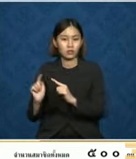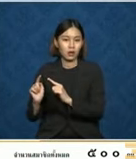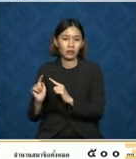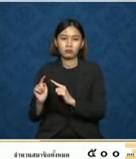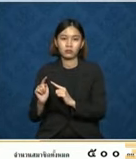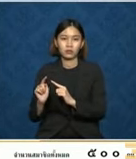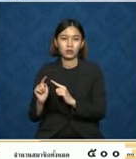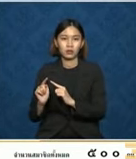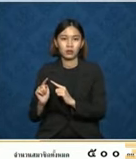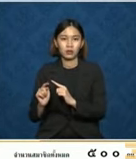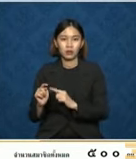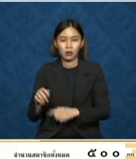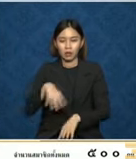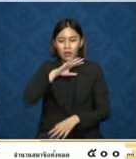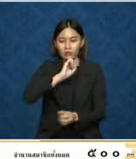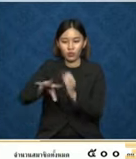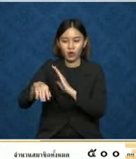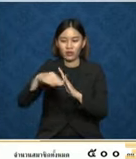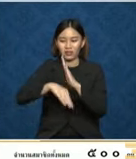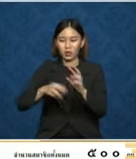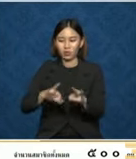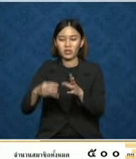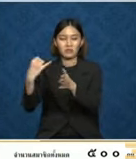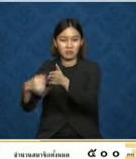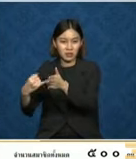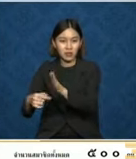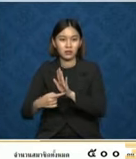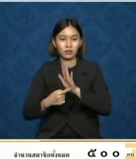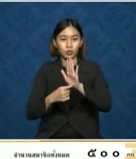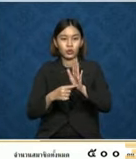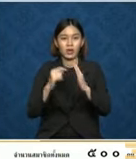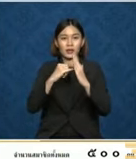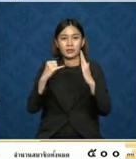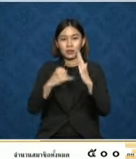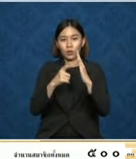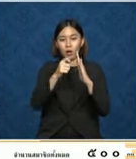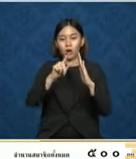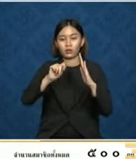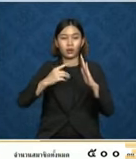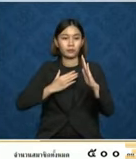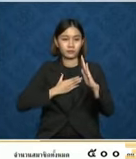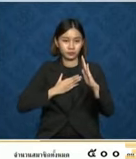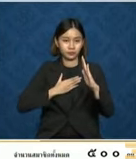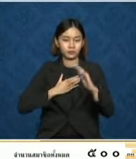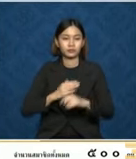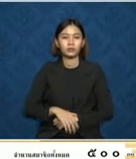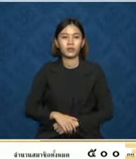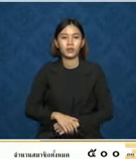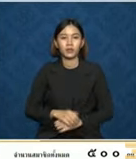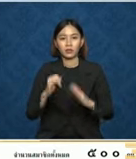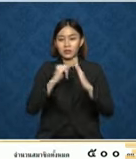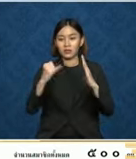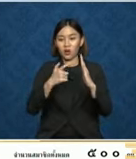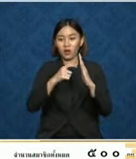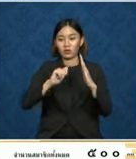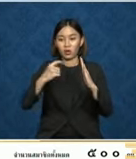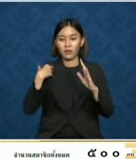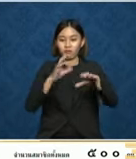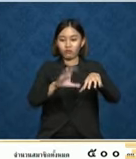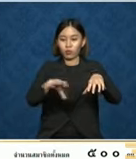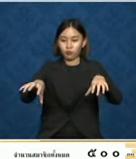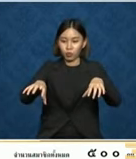การกำจัดขยะที่ถูกต้องเลยยกตัวอย่างเช่นในจังหวัดอุตรดิตถ์ของผมเองครับท่านประธานทั้งจังหวัดครับเรามีสถาน